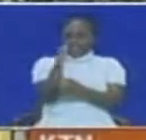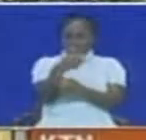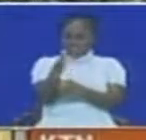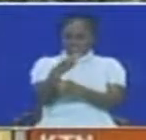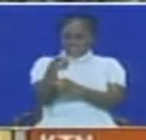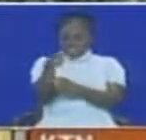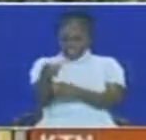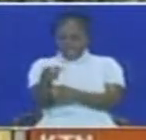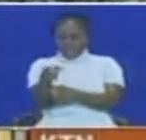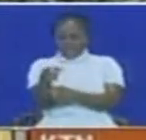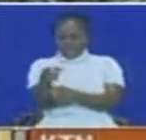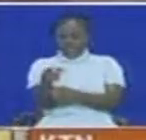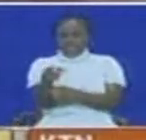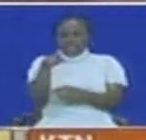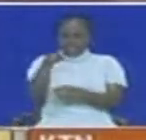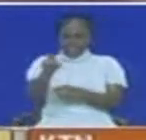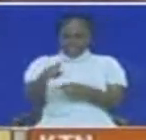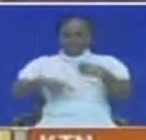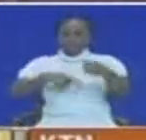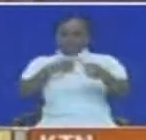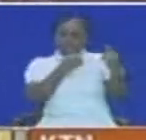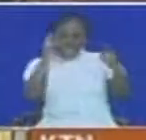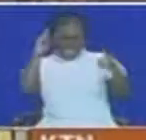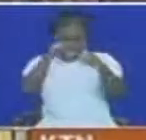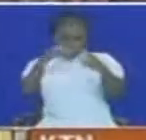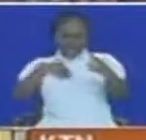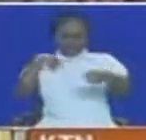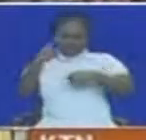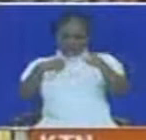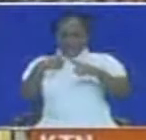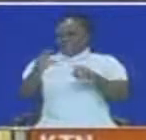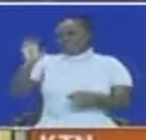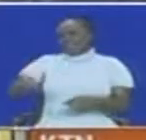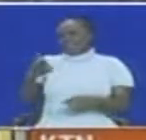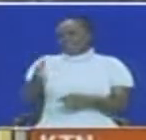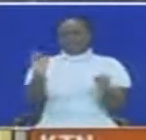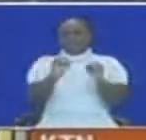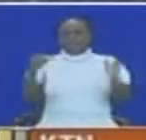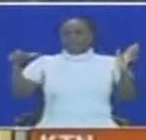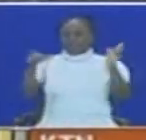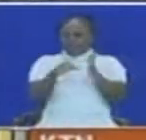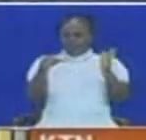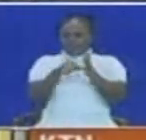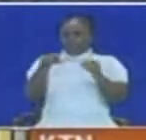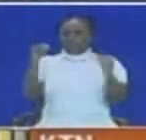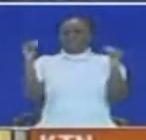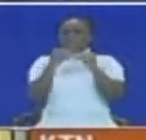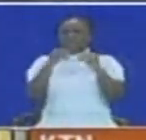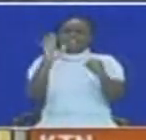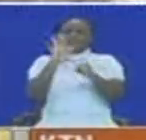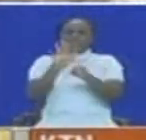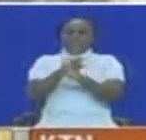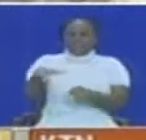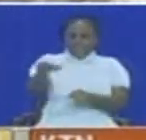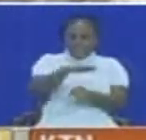kwa kimombo. Ana ari ya kuendelea kufuga samaki, lakini soko halipo. Tatizo linalowakabili wafugaji wengi katika eneo